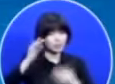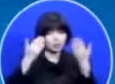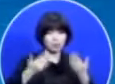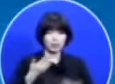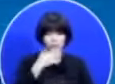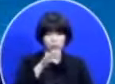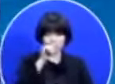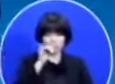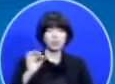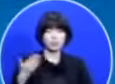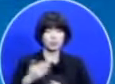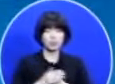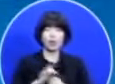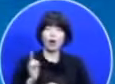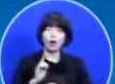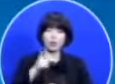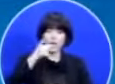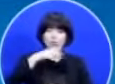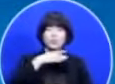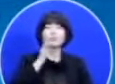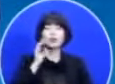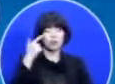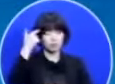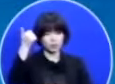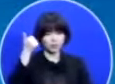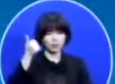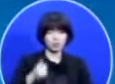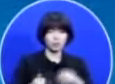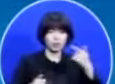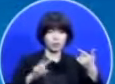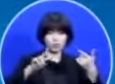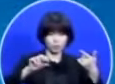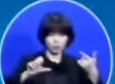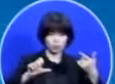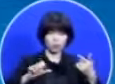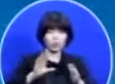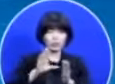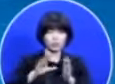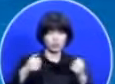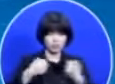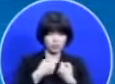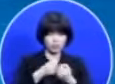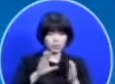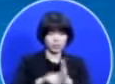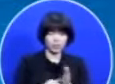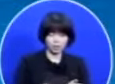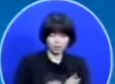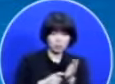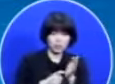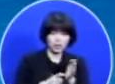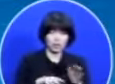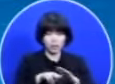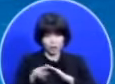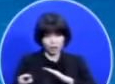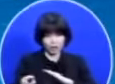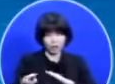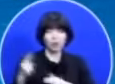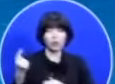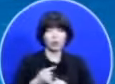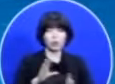합니다 어느 원로 목사님 6.25 전쟁 때 급이 피난을 내려오시면 서 그렇게